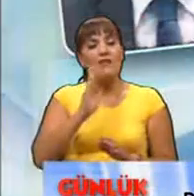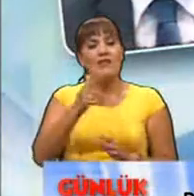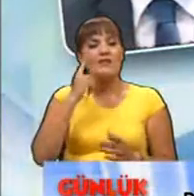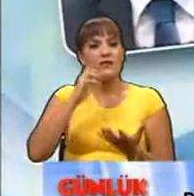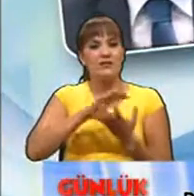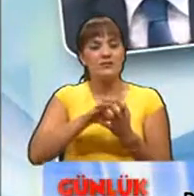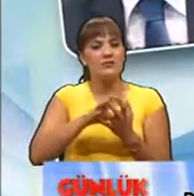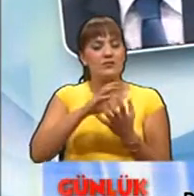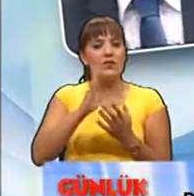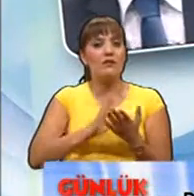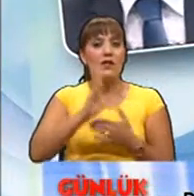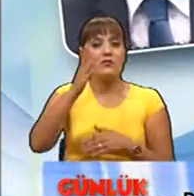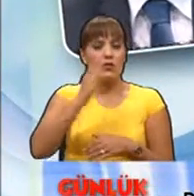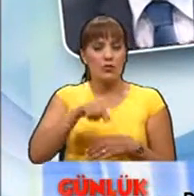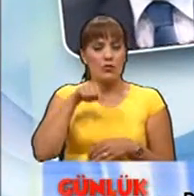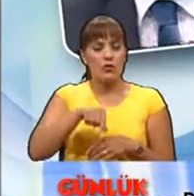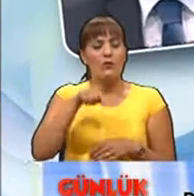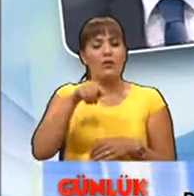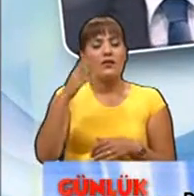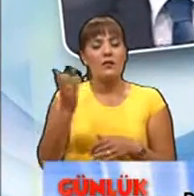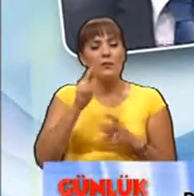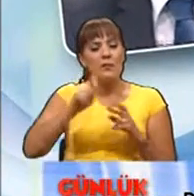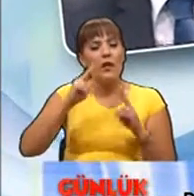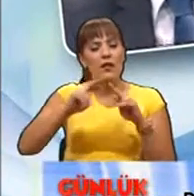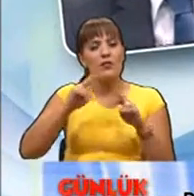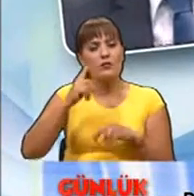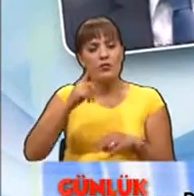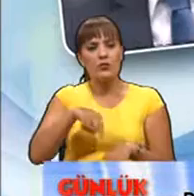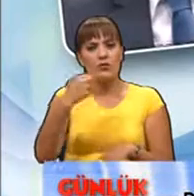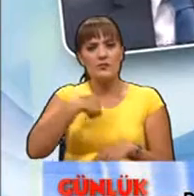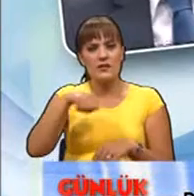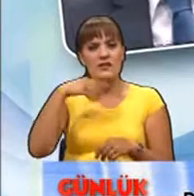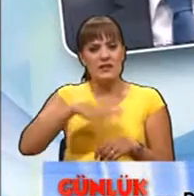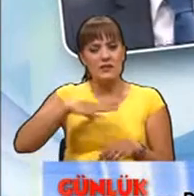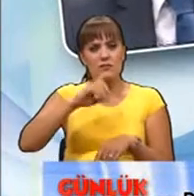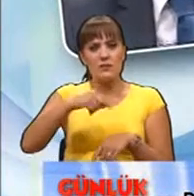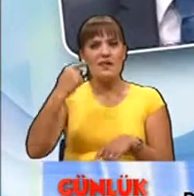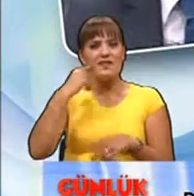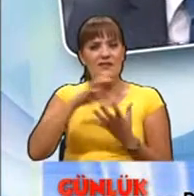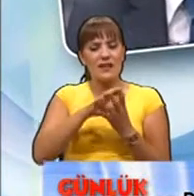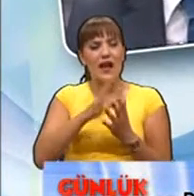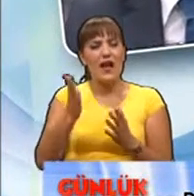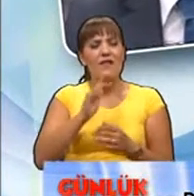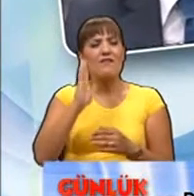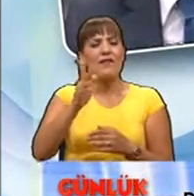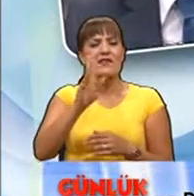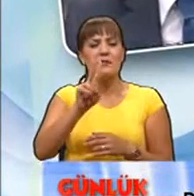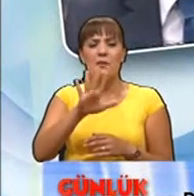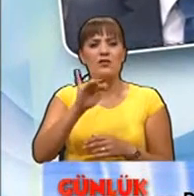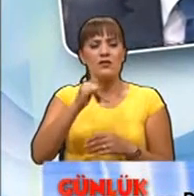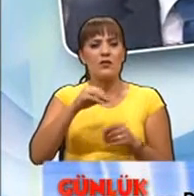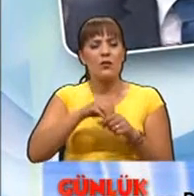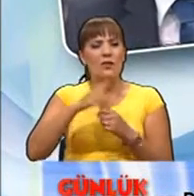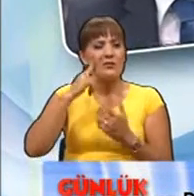şiddette sıkar. Evet. Şunu şöyle açıklayabiliriz yapılan araştırmalarda. Normal hani biz istediğimiz zaman sıktığımızda dişimizi en fazla 25 kilogram civarında bir